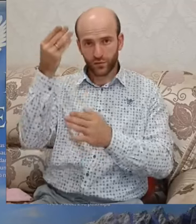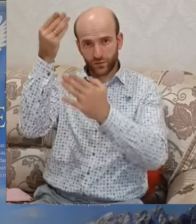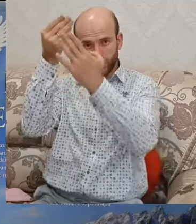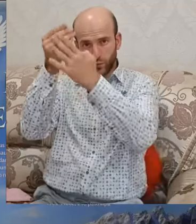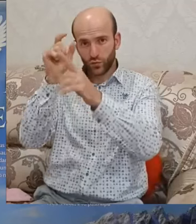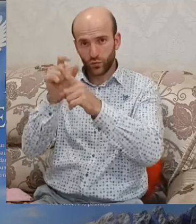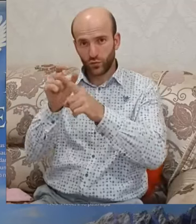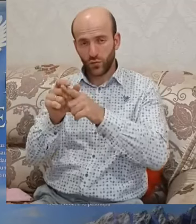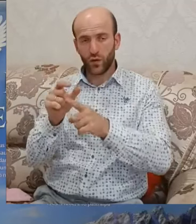savo žodį.